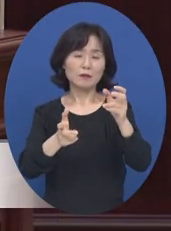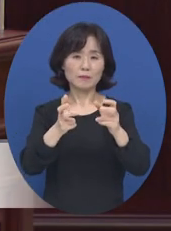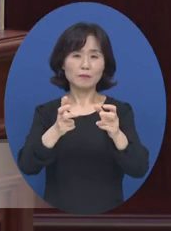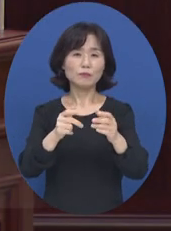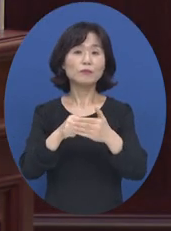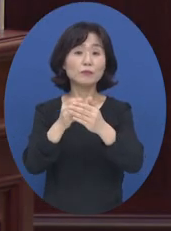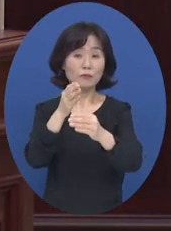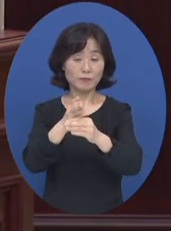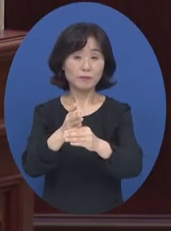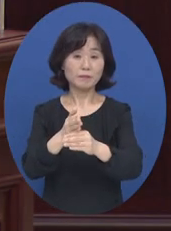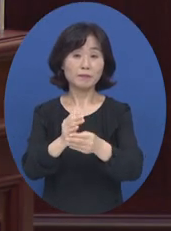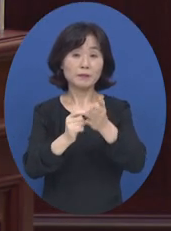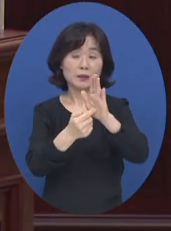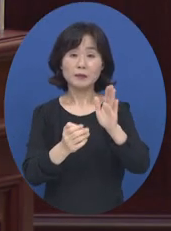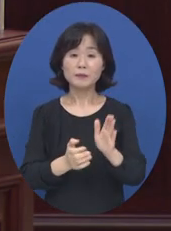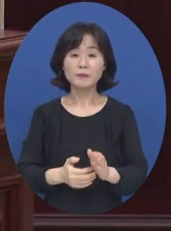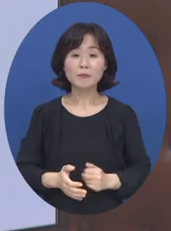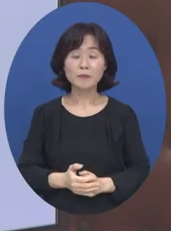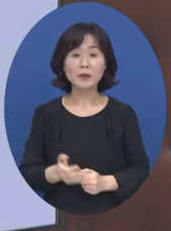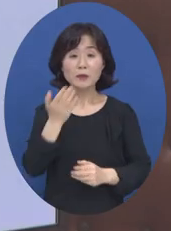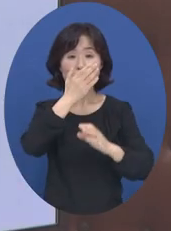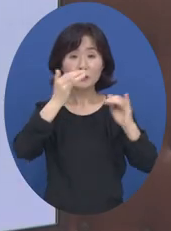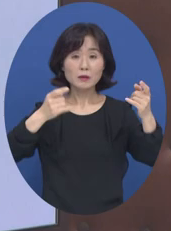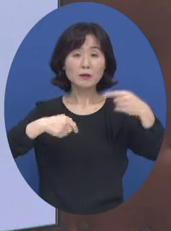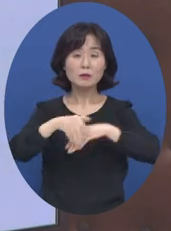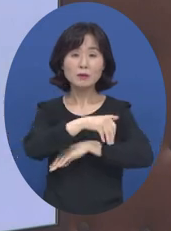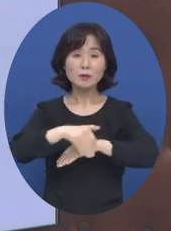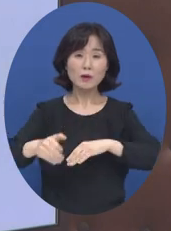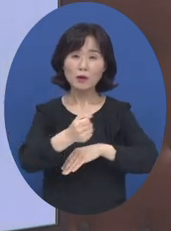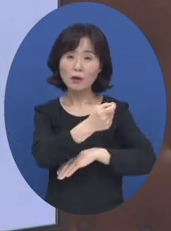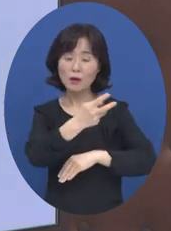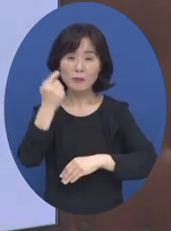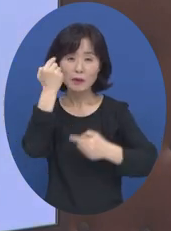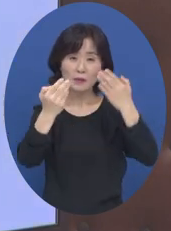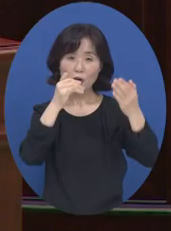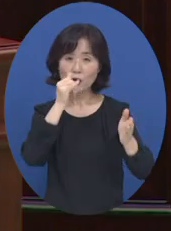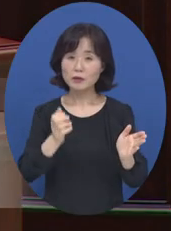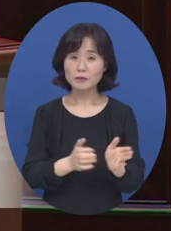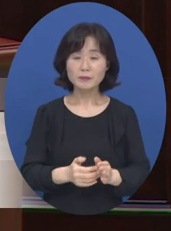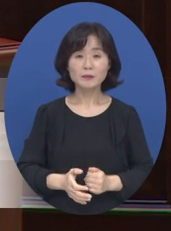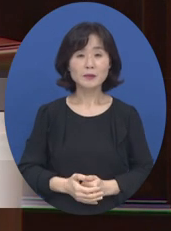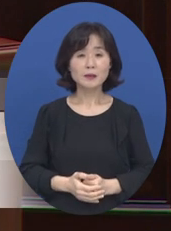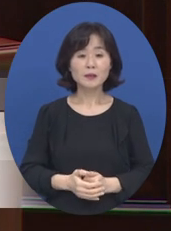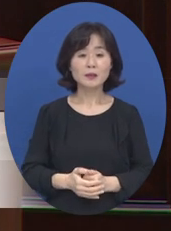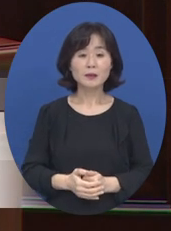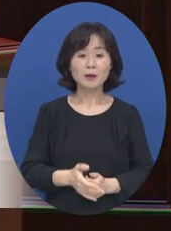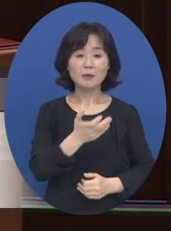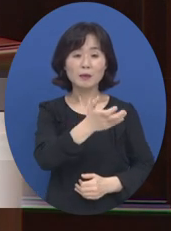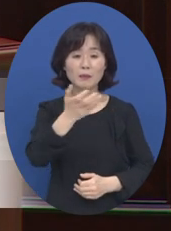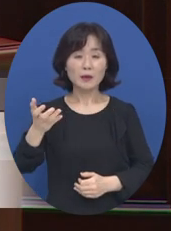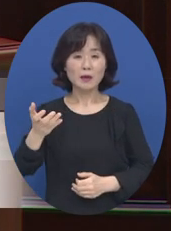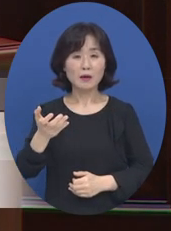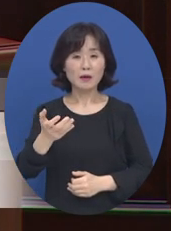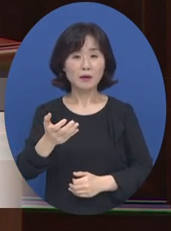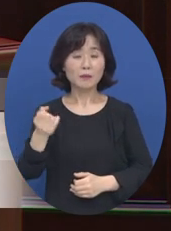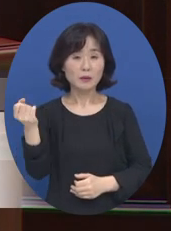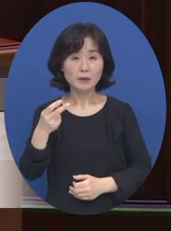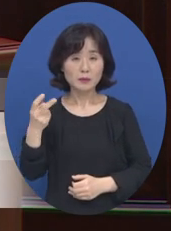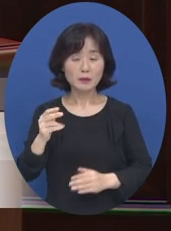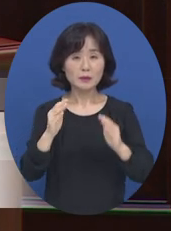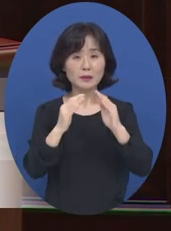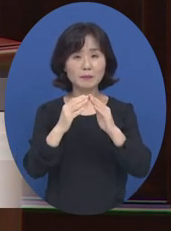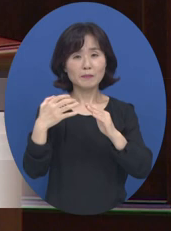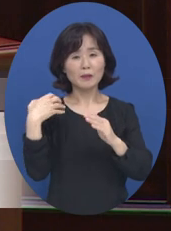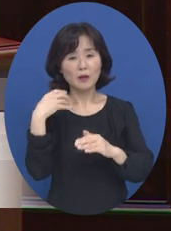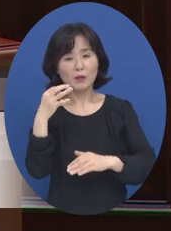중이라고 밝혔습니다. 청년 정책도 여러 질의가 나왔습니다. 이동이 잦고 주거비 부담률이 높은